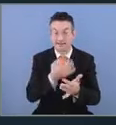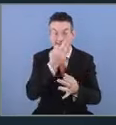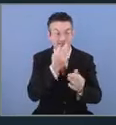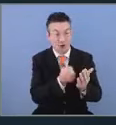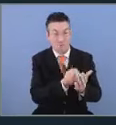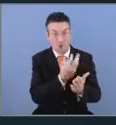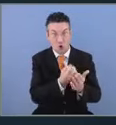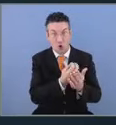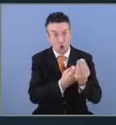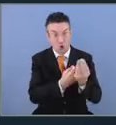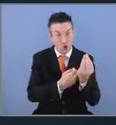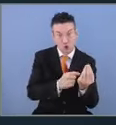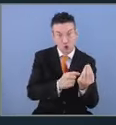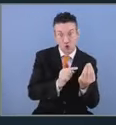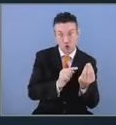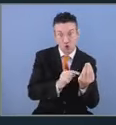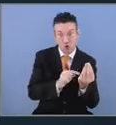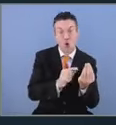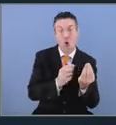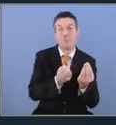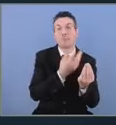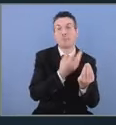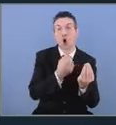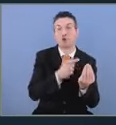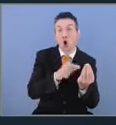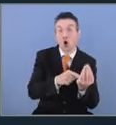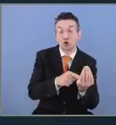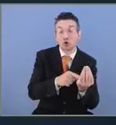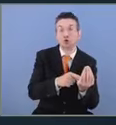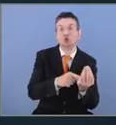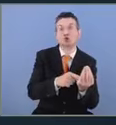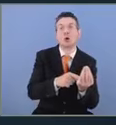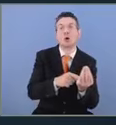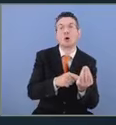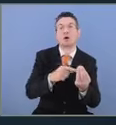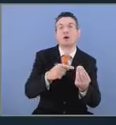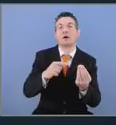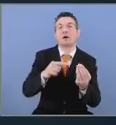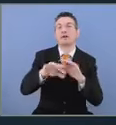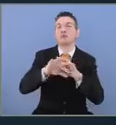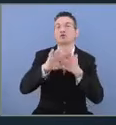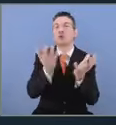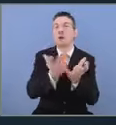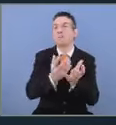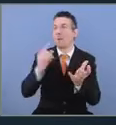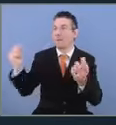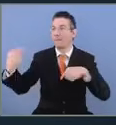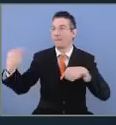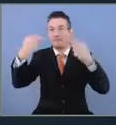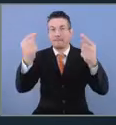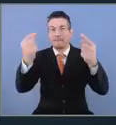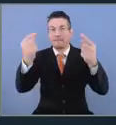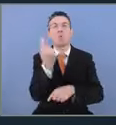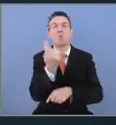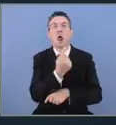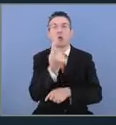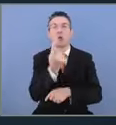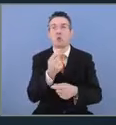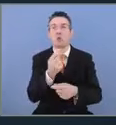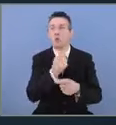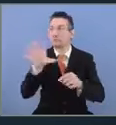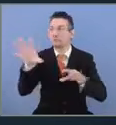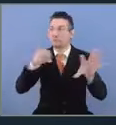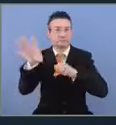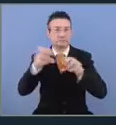virgolette, prodotto in maniera spezzettata in giro per il mondo, e poi c'è qualcuno che mette i pezzi insieme, e non necessariamente